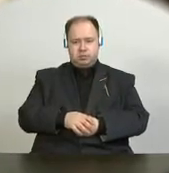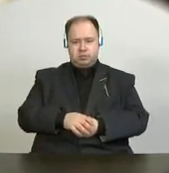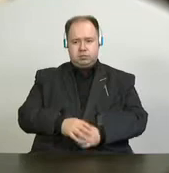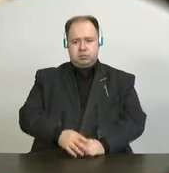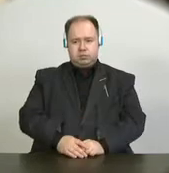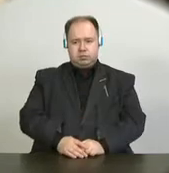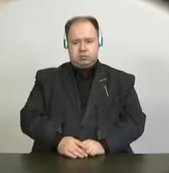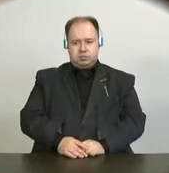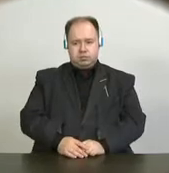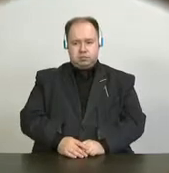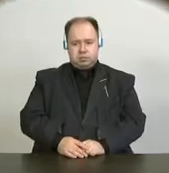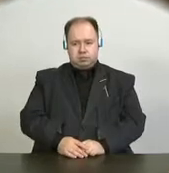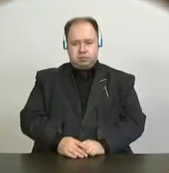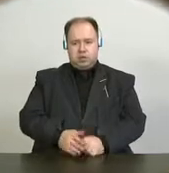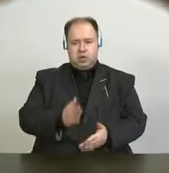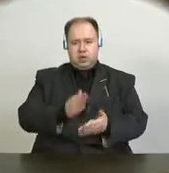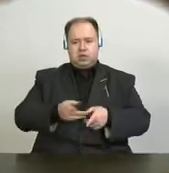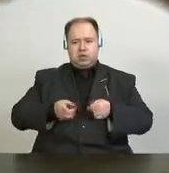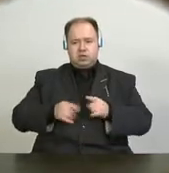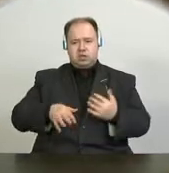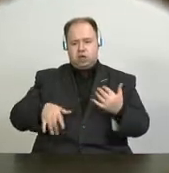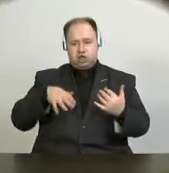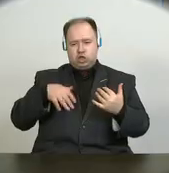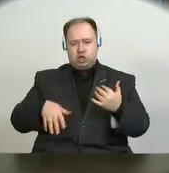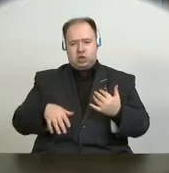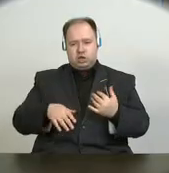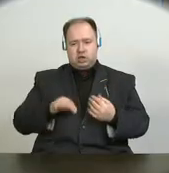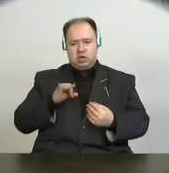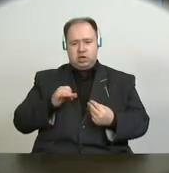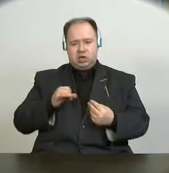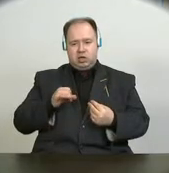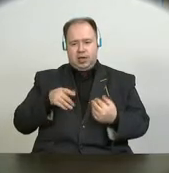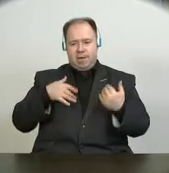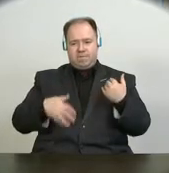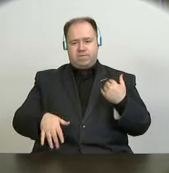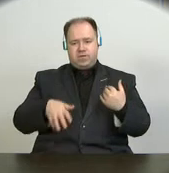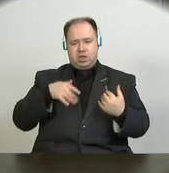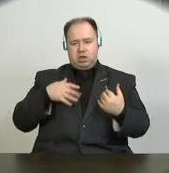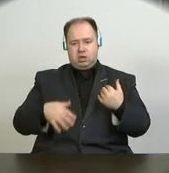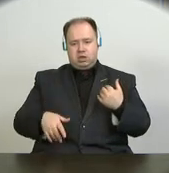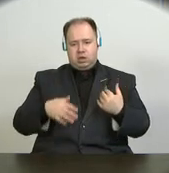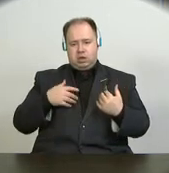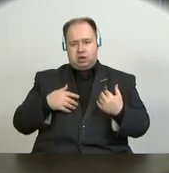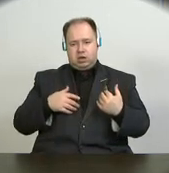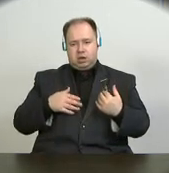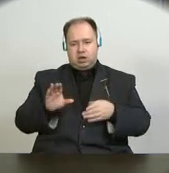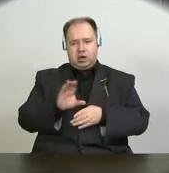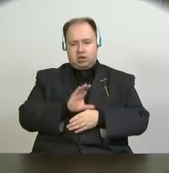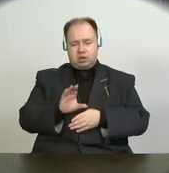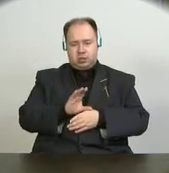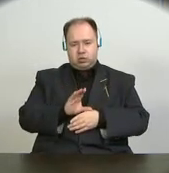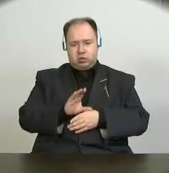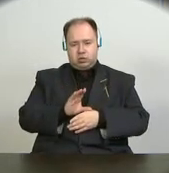а прям есть настоящий гитара и играя с там к консоли или